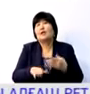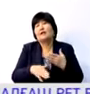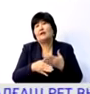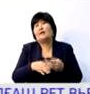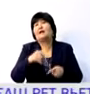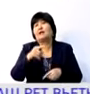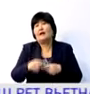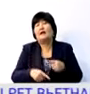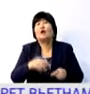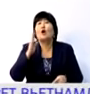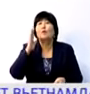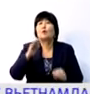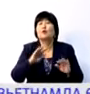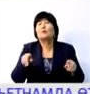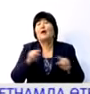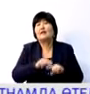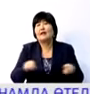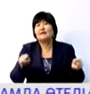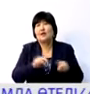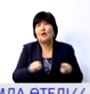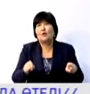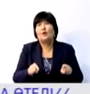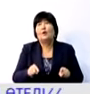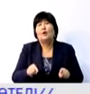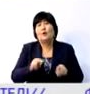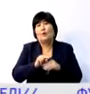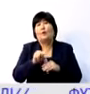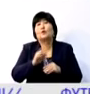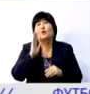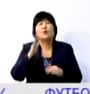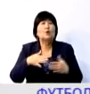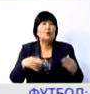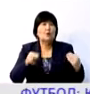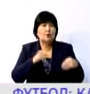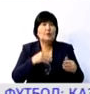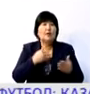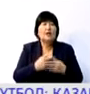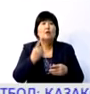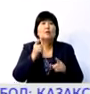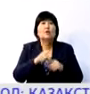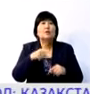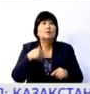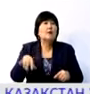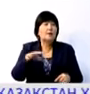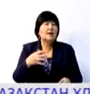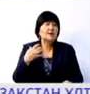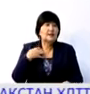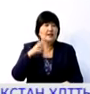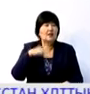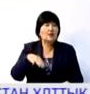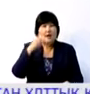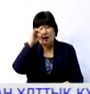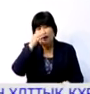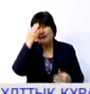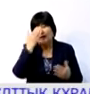әрі қарай болашақ ұрпаққа насихаттау, оқытау мақсатында үлкен жұмыс жасалды. Бір сөзбен айтқанда, бұл сыр ел үшін, қазақ халқы